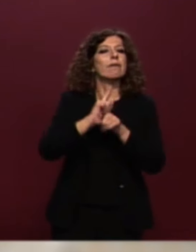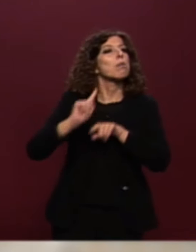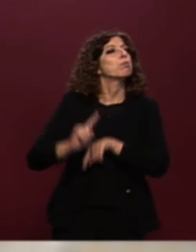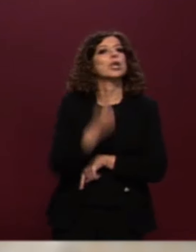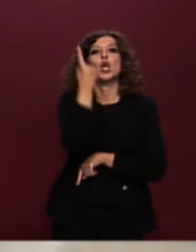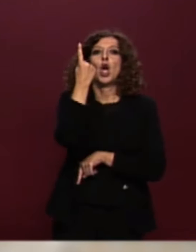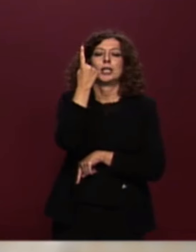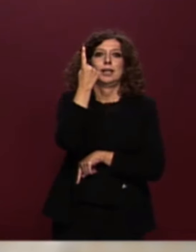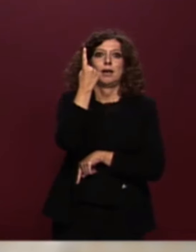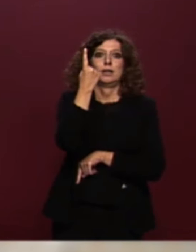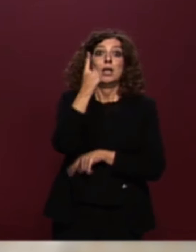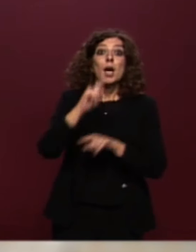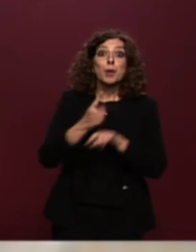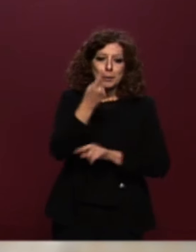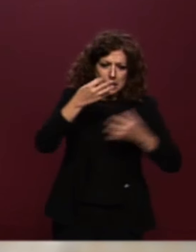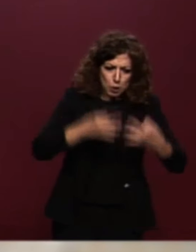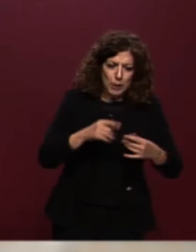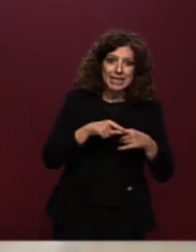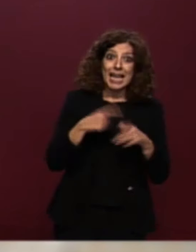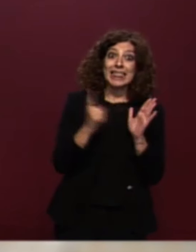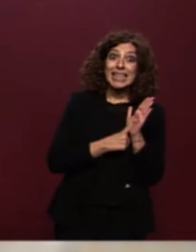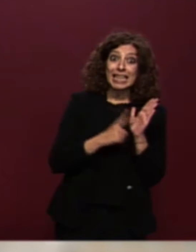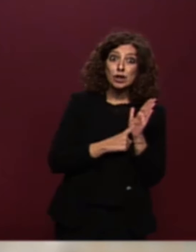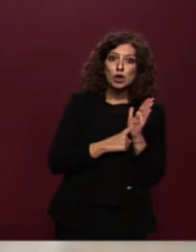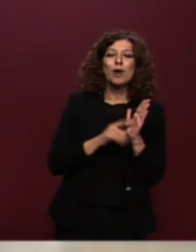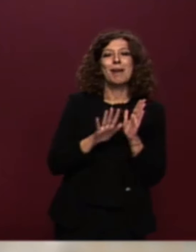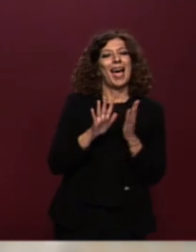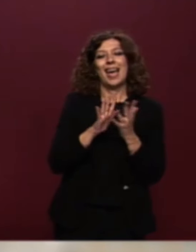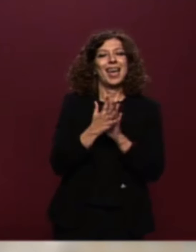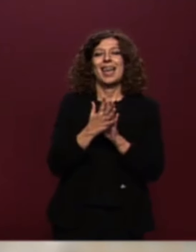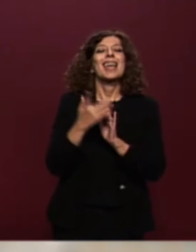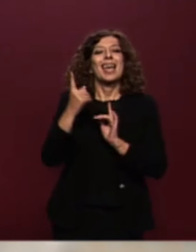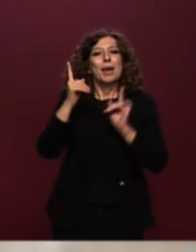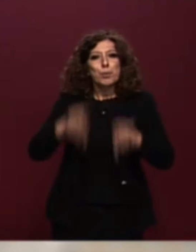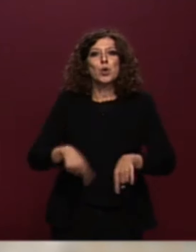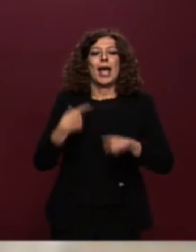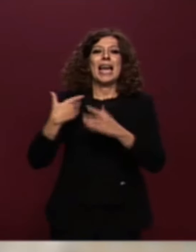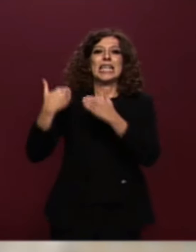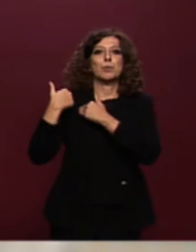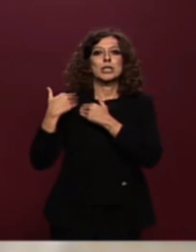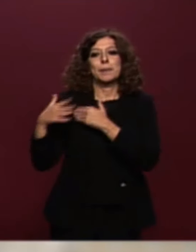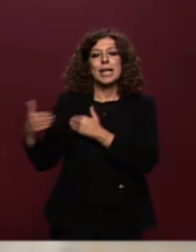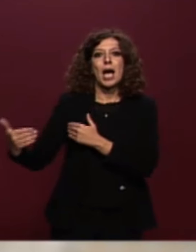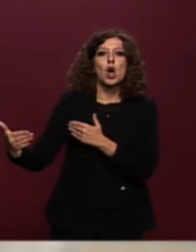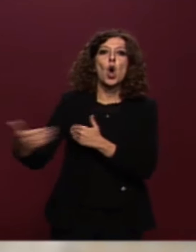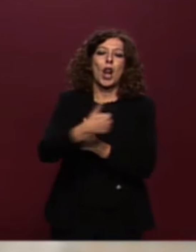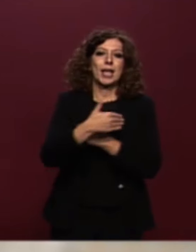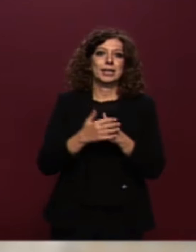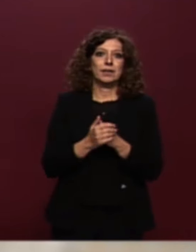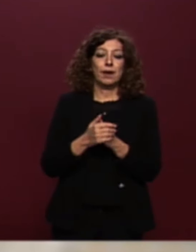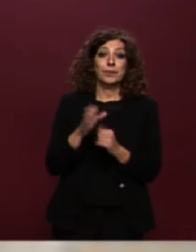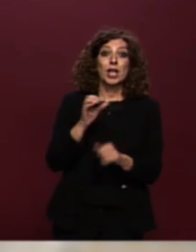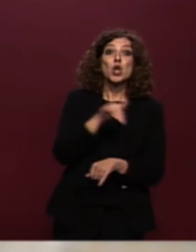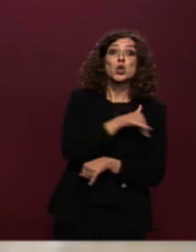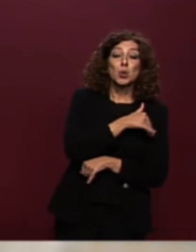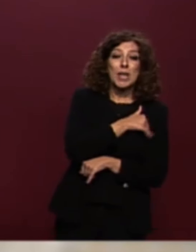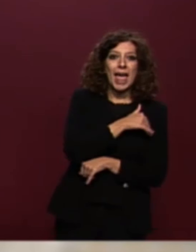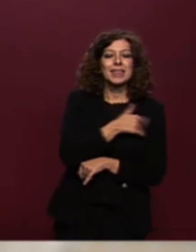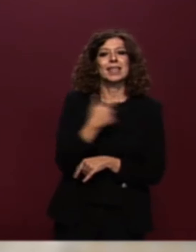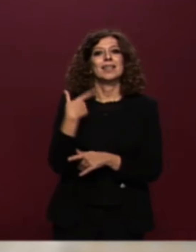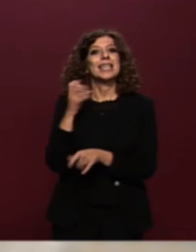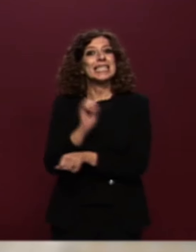la sicurezza non solo come diritto, ma come responsabilità collettiva. Agli studenti e agli insegnanti dell'Istituto Wolf